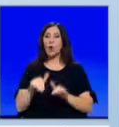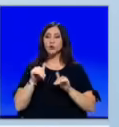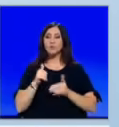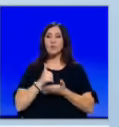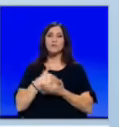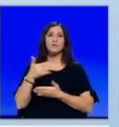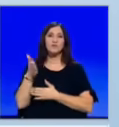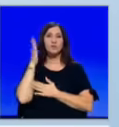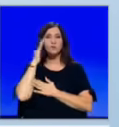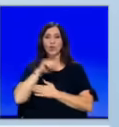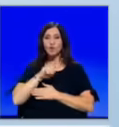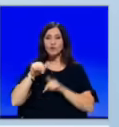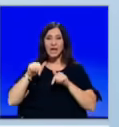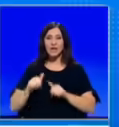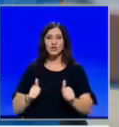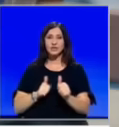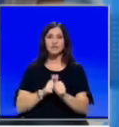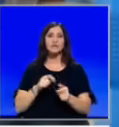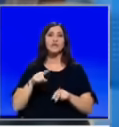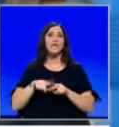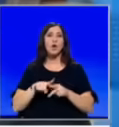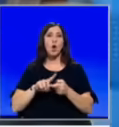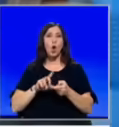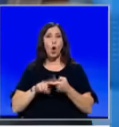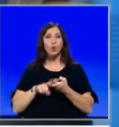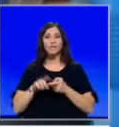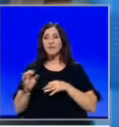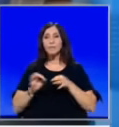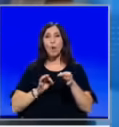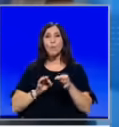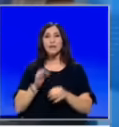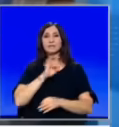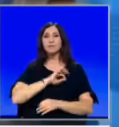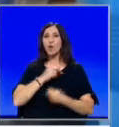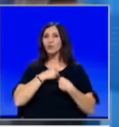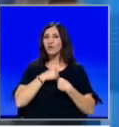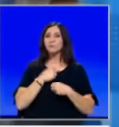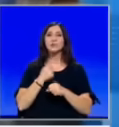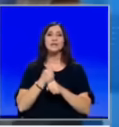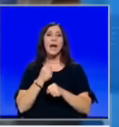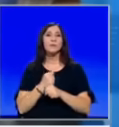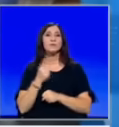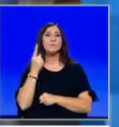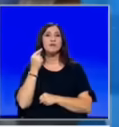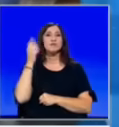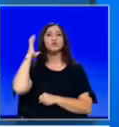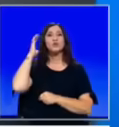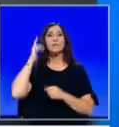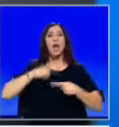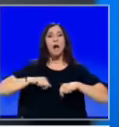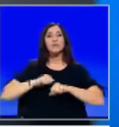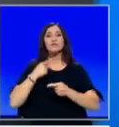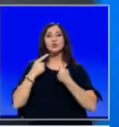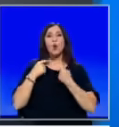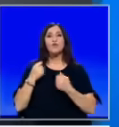външен министър на досегашния си заместник Иван Кондов. Дипломатът спечели доверието му с работата си в първия служебен кабинет в условията